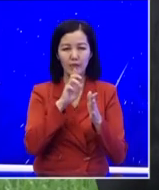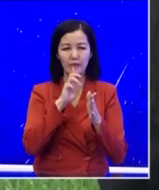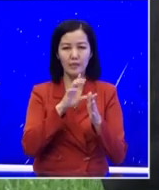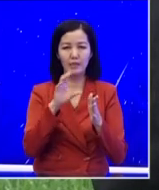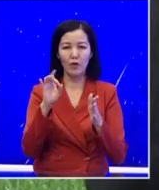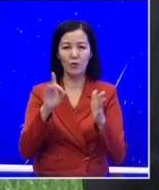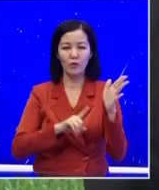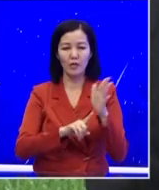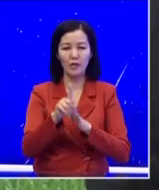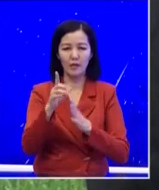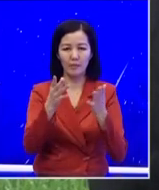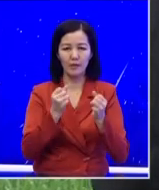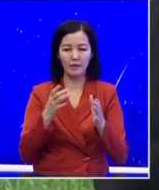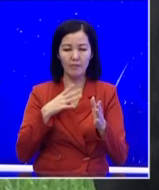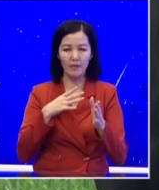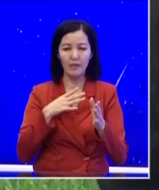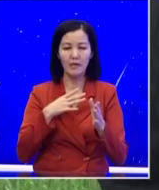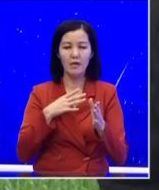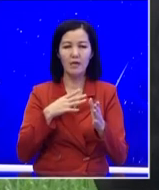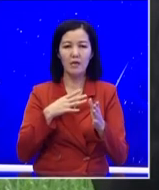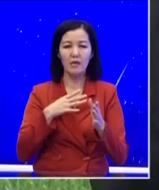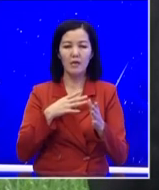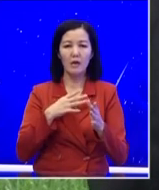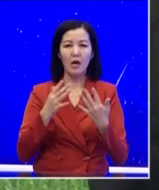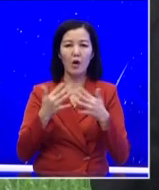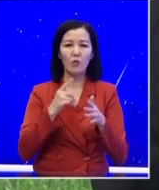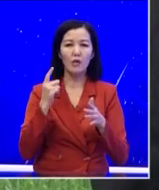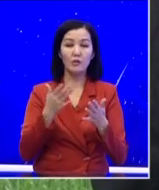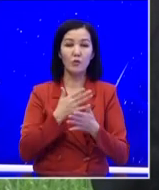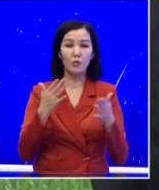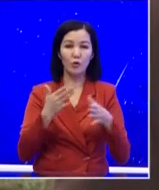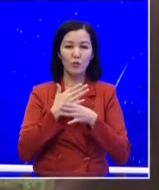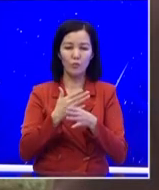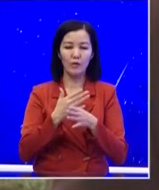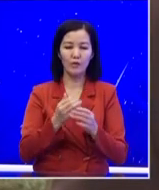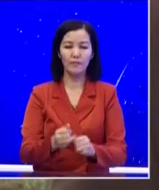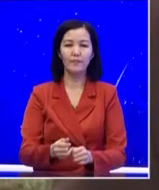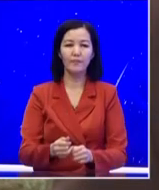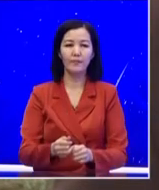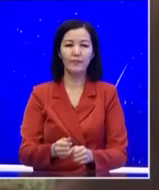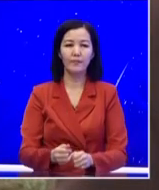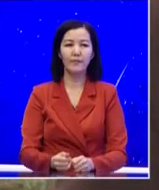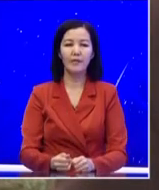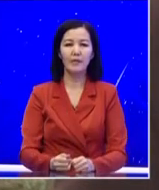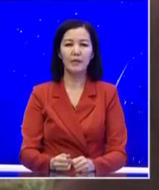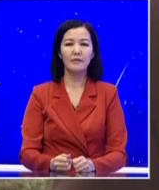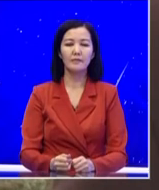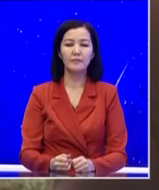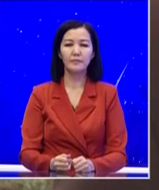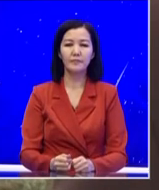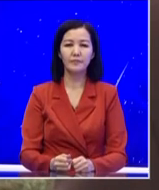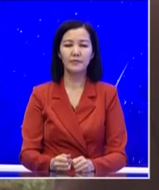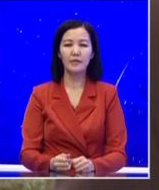айынан бастап жіберіле бастады. Ол да болса мына шаруашылықтарға үлкен бір көмек болып тұр. Акиматым Алматинск облысы обеспечен зеленый